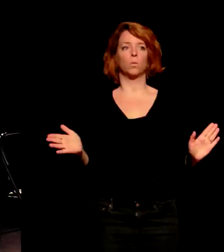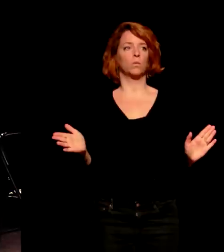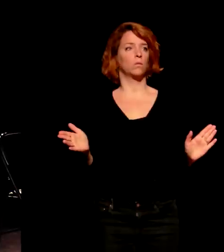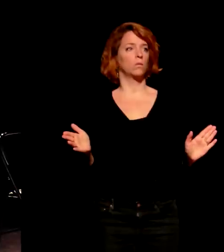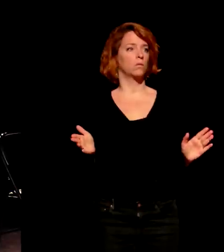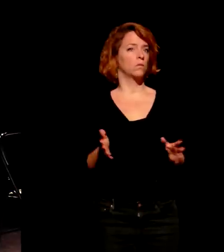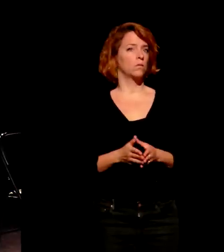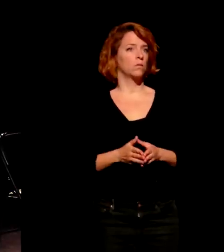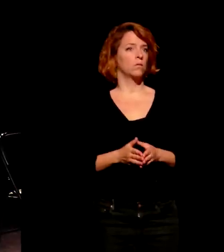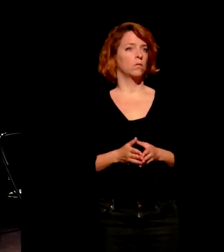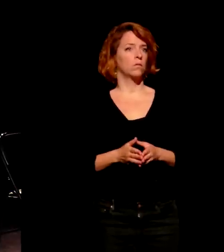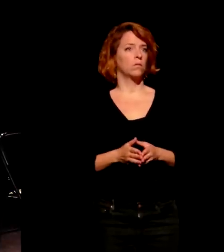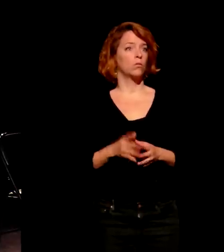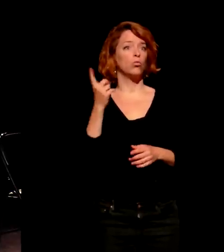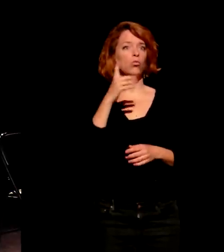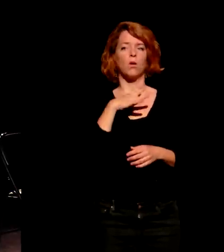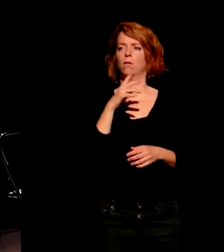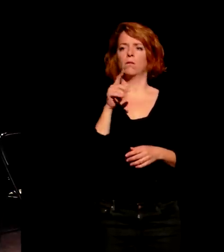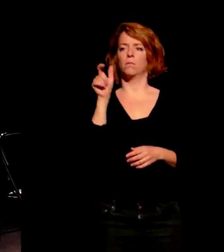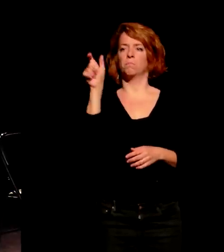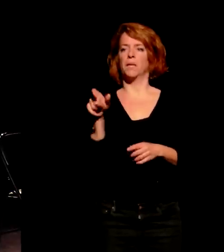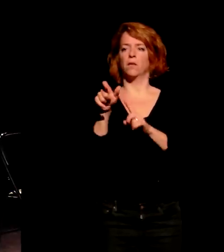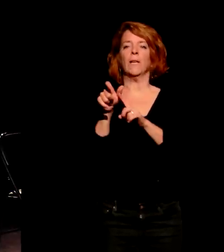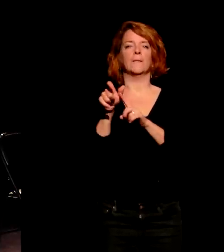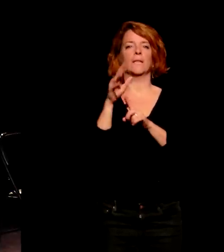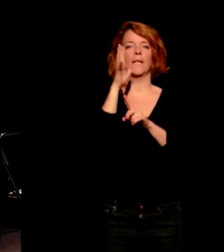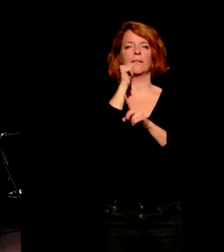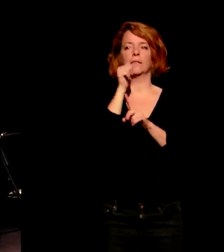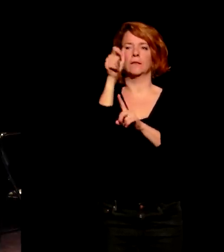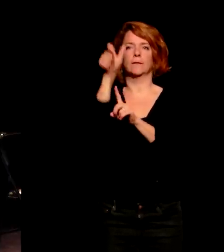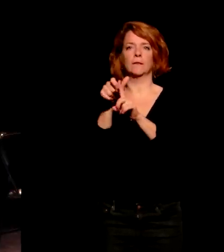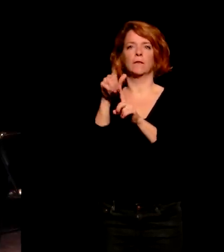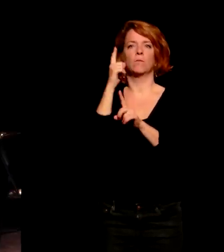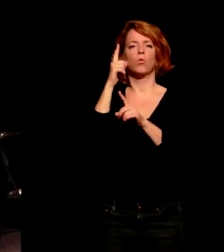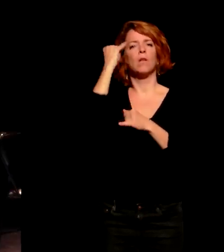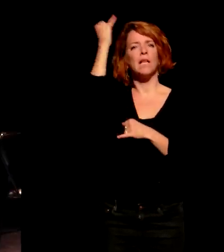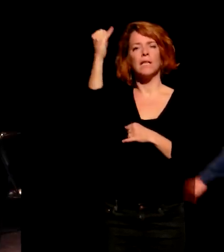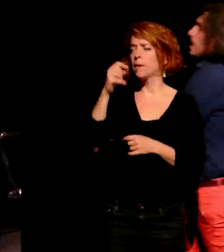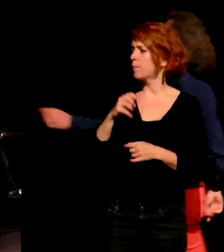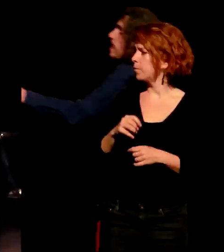Les logiques de bouc émissaire, qui sont très très fortes dans l'idée de péjoration.